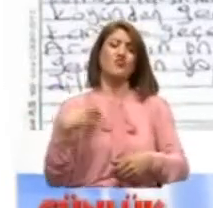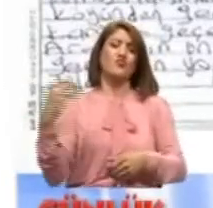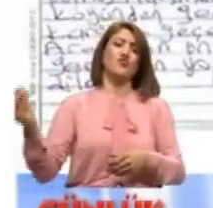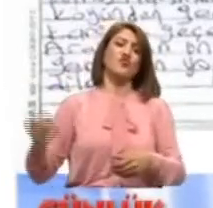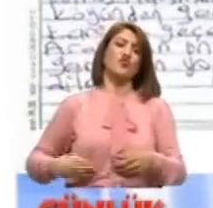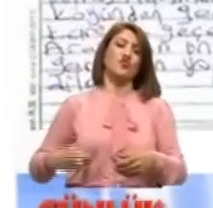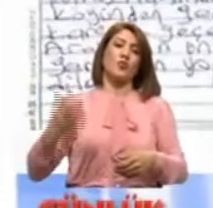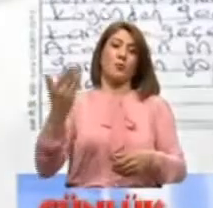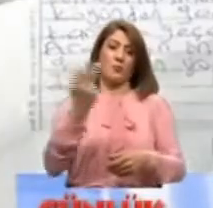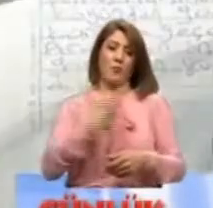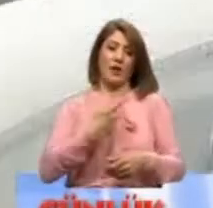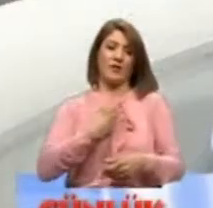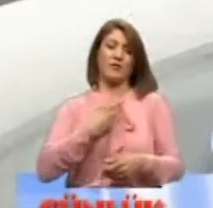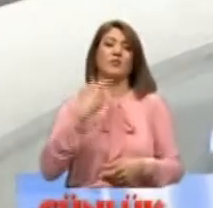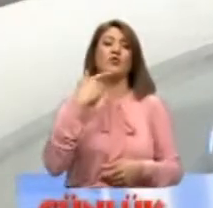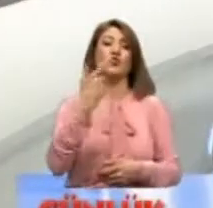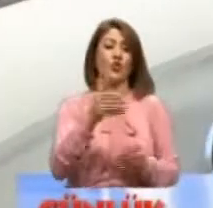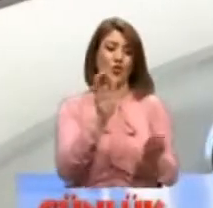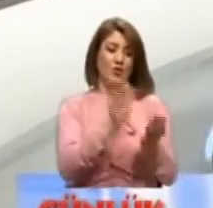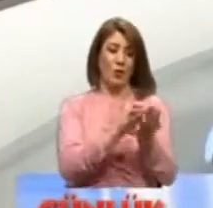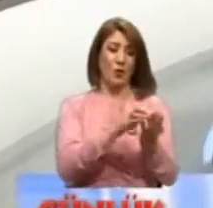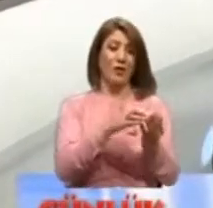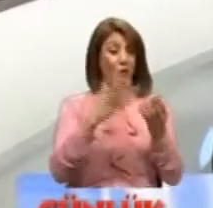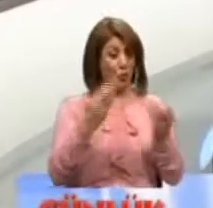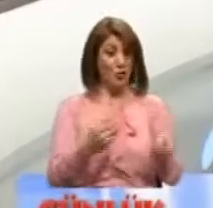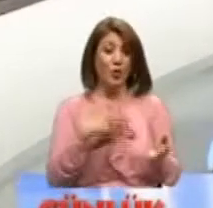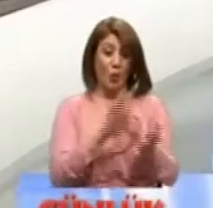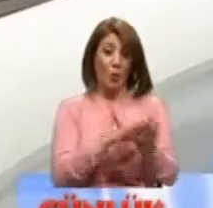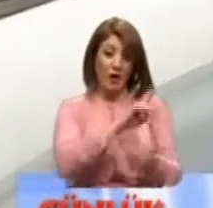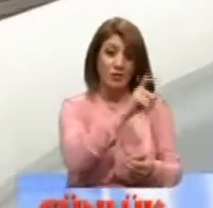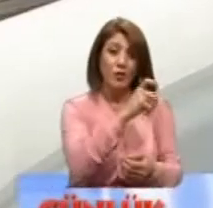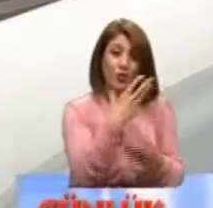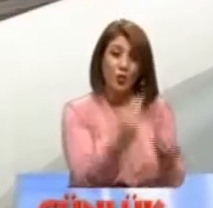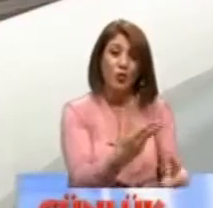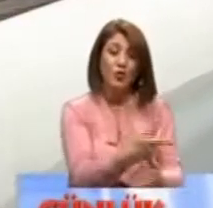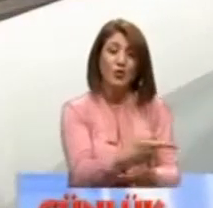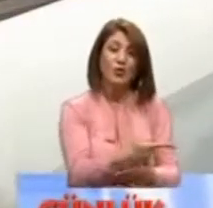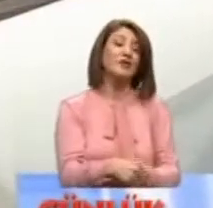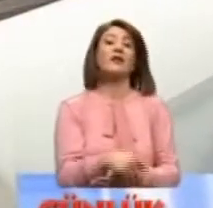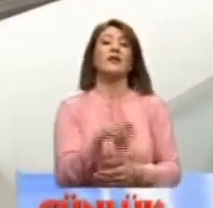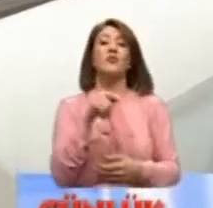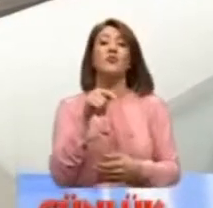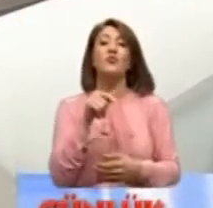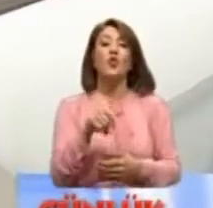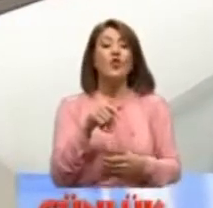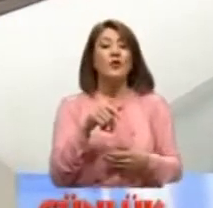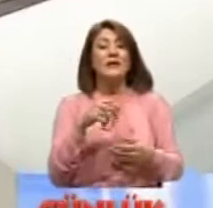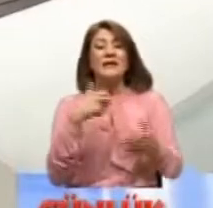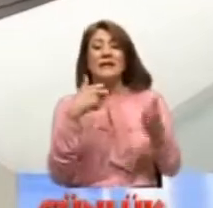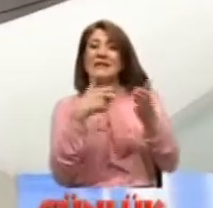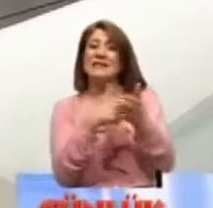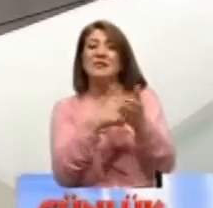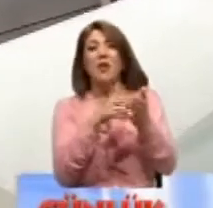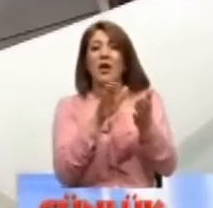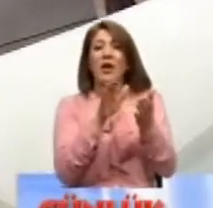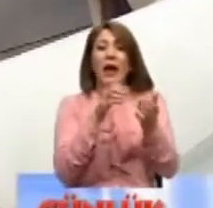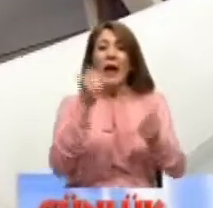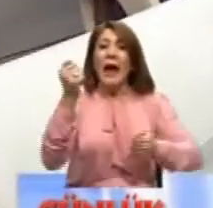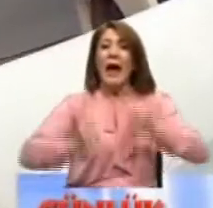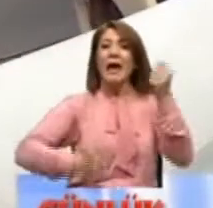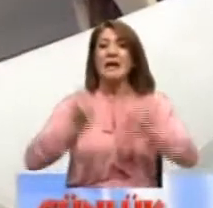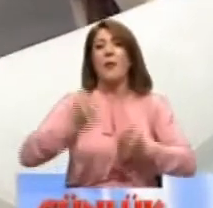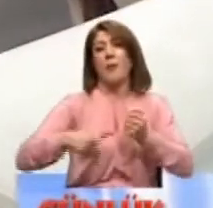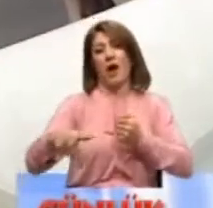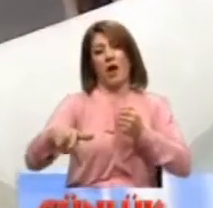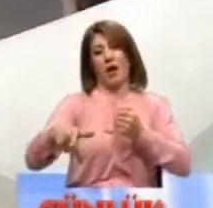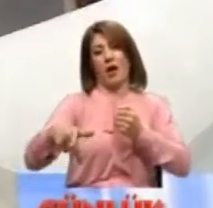ha, sorarlarsa köpeğe. Şimdi yanlış hatırlamıyorsam modeline köpek diyor. Yani ha. Şey aracın model cinsi.